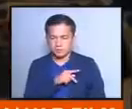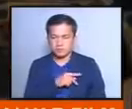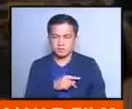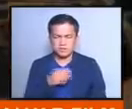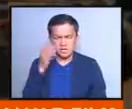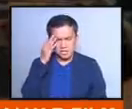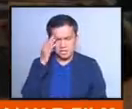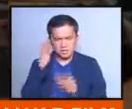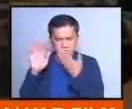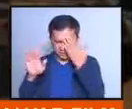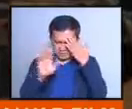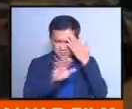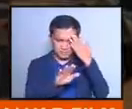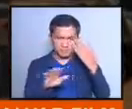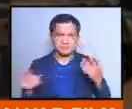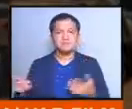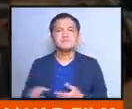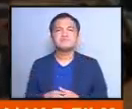alam naman natin yan na